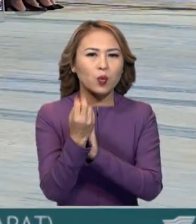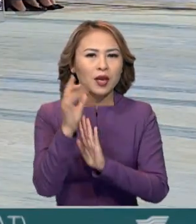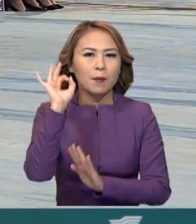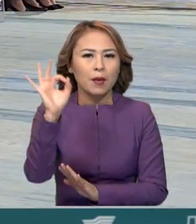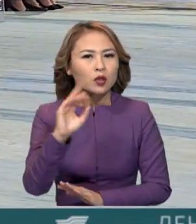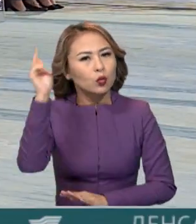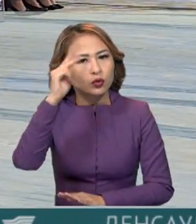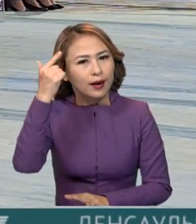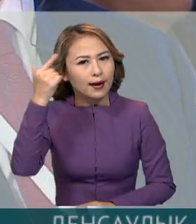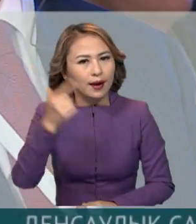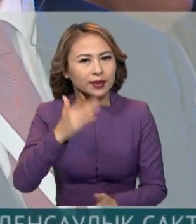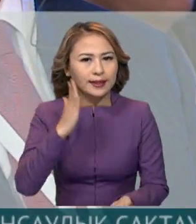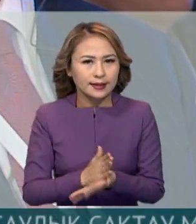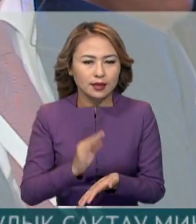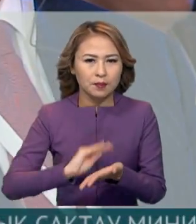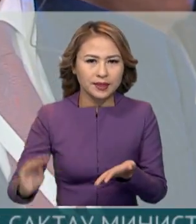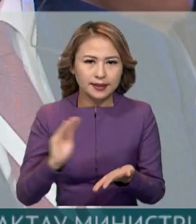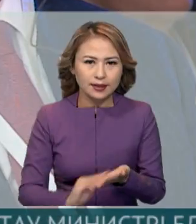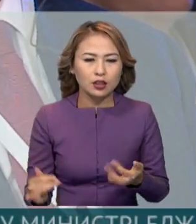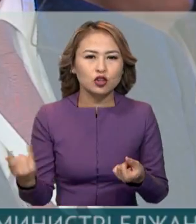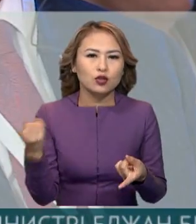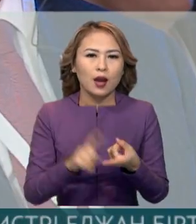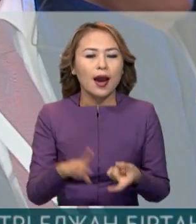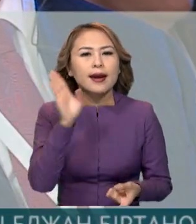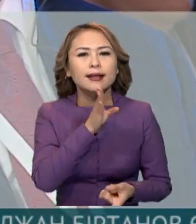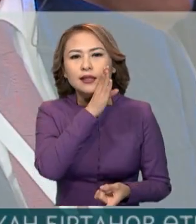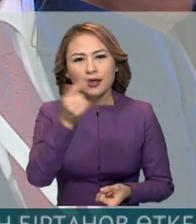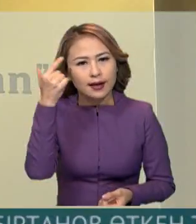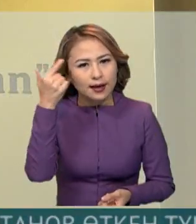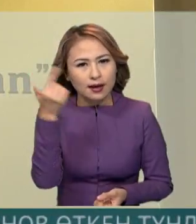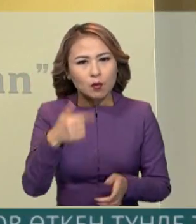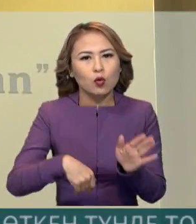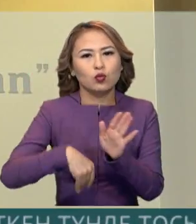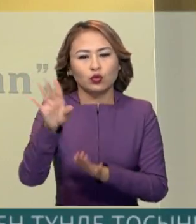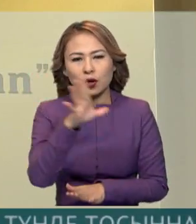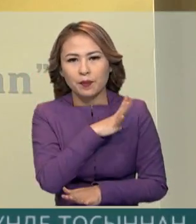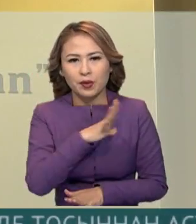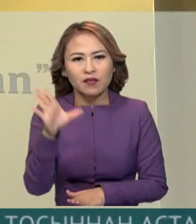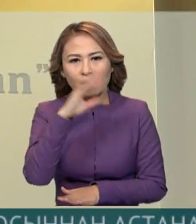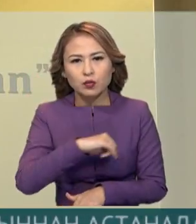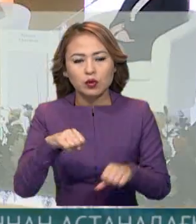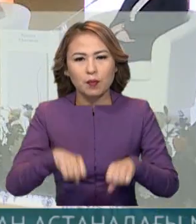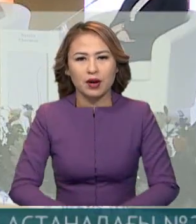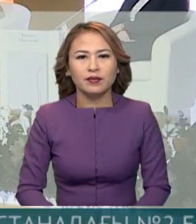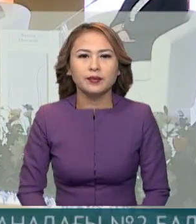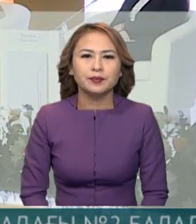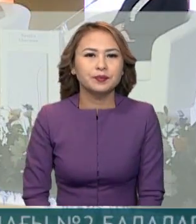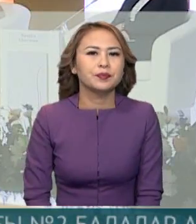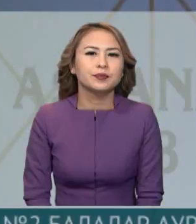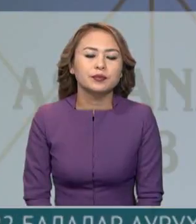12% ғана оқып жазалады екен. Осы орайда ауған әйелдерінің сауатын ашып, құқықтық мүмкіндіктерін кеңейту